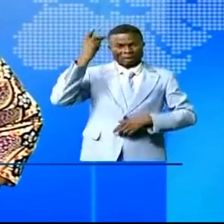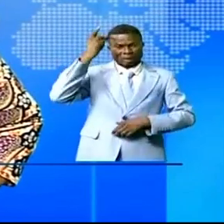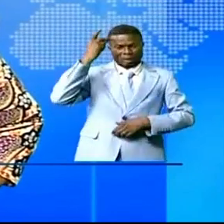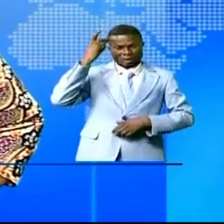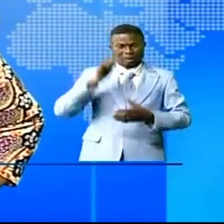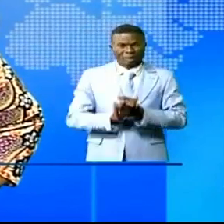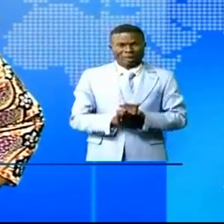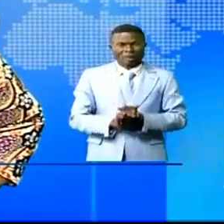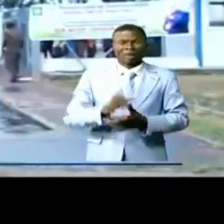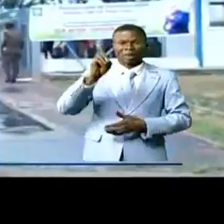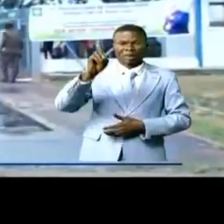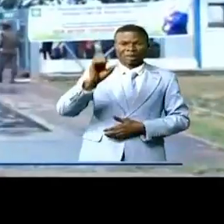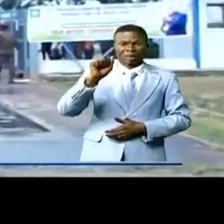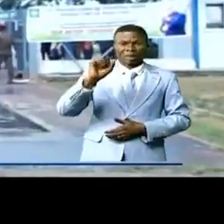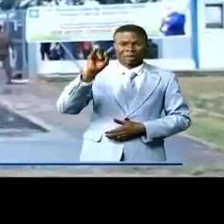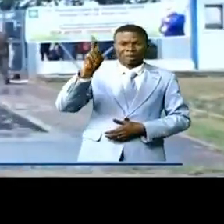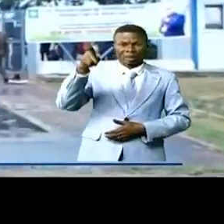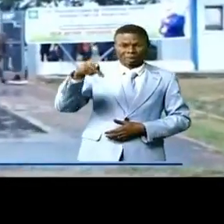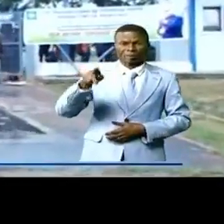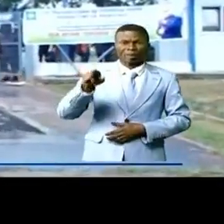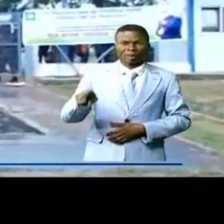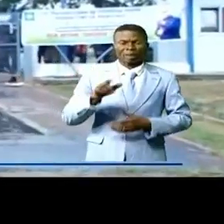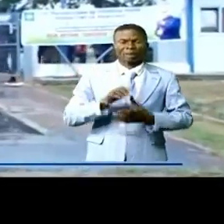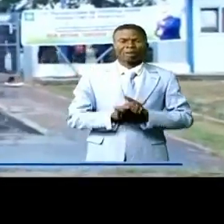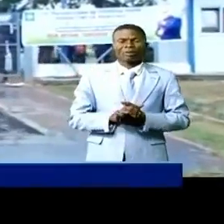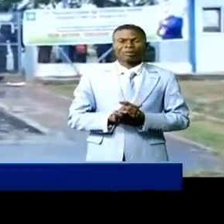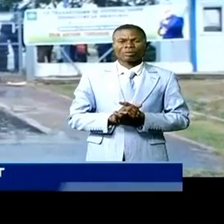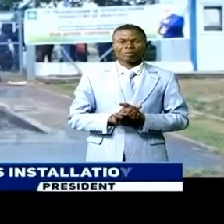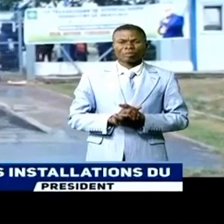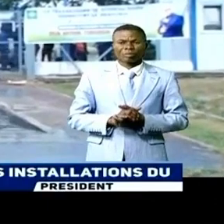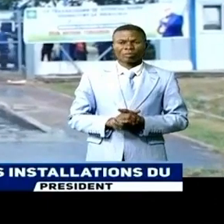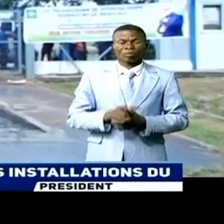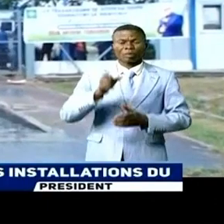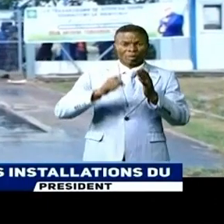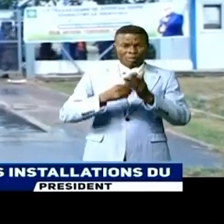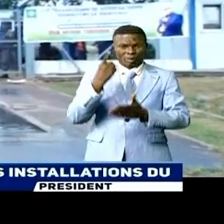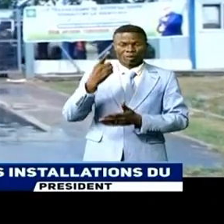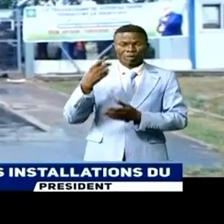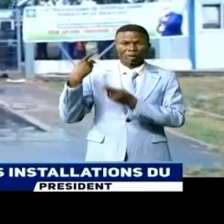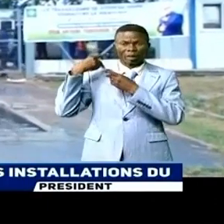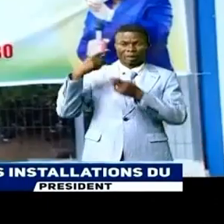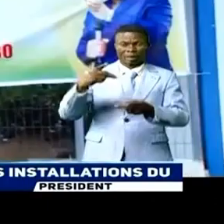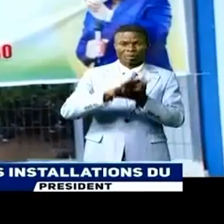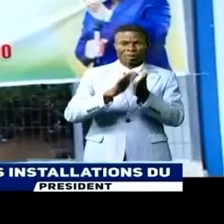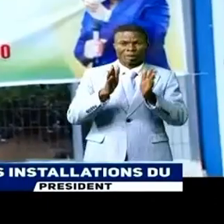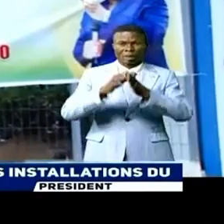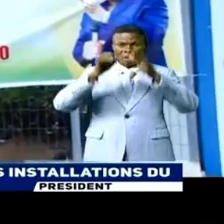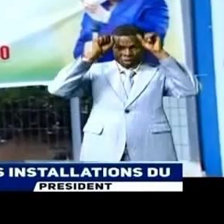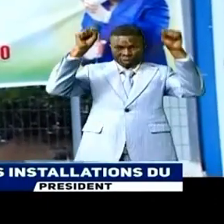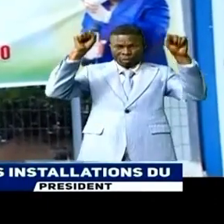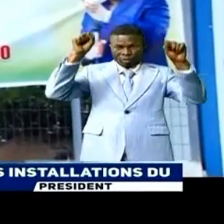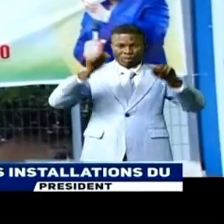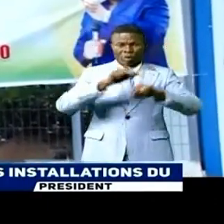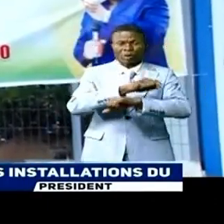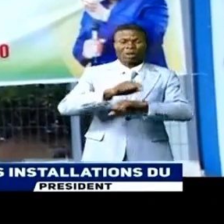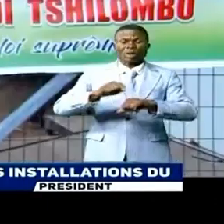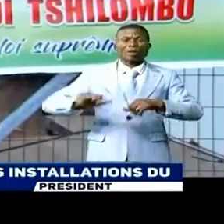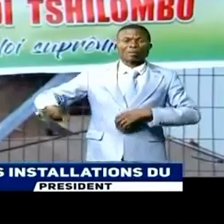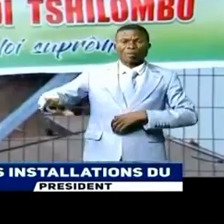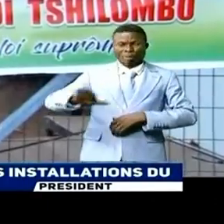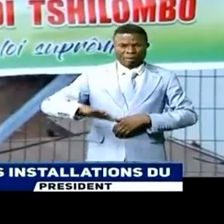blandine diaw c'est une première depuis son accession à la magistrature suprême